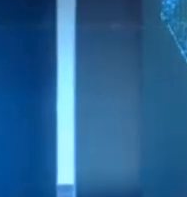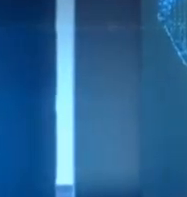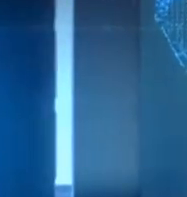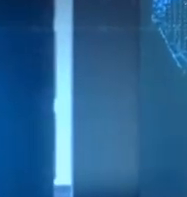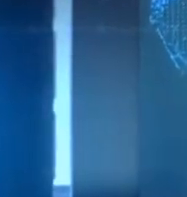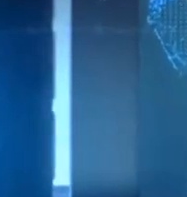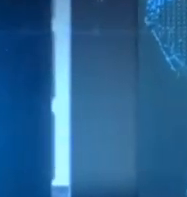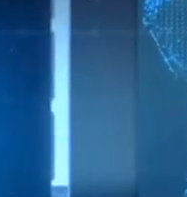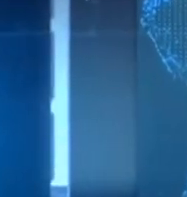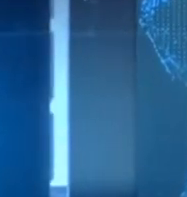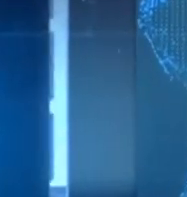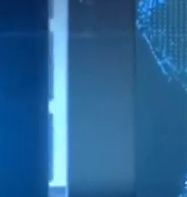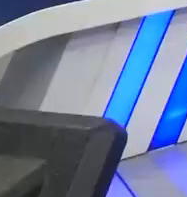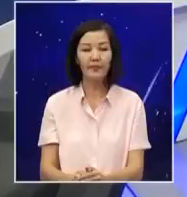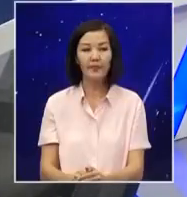Жетісу телеарнасы.